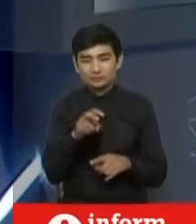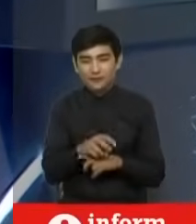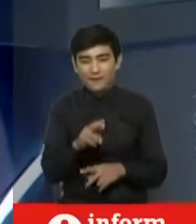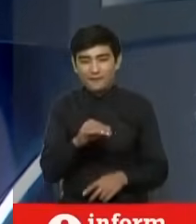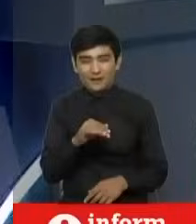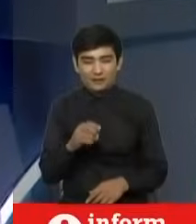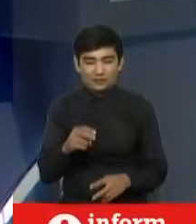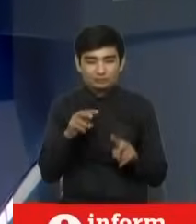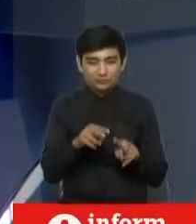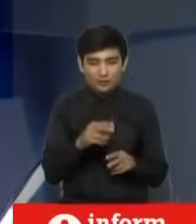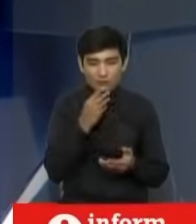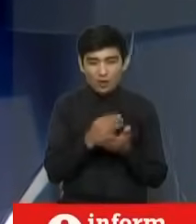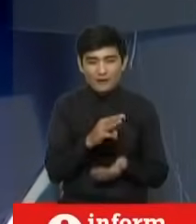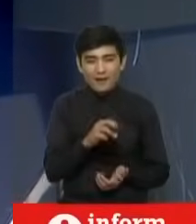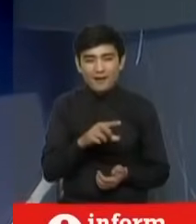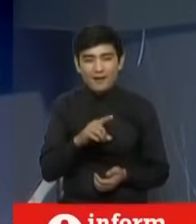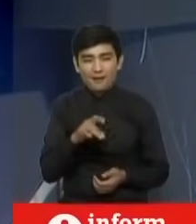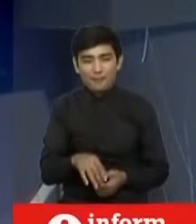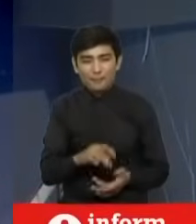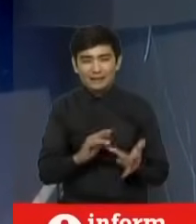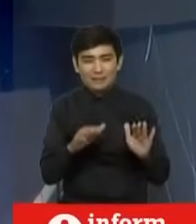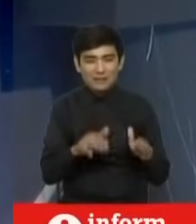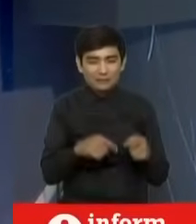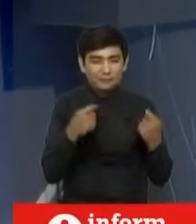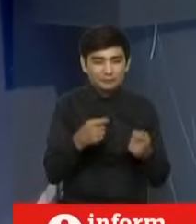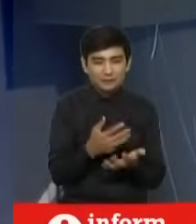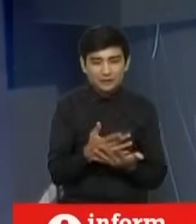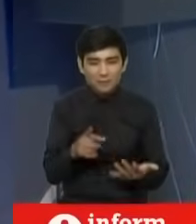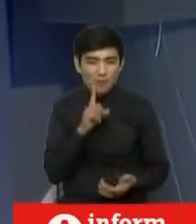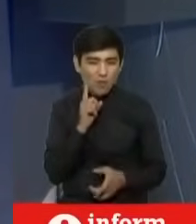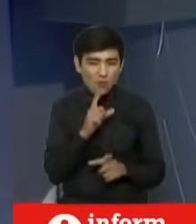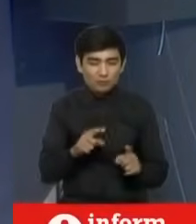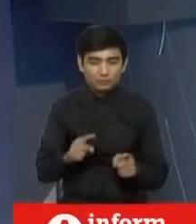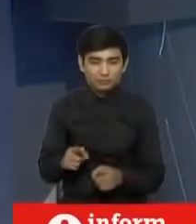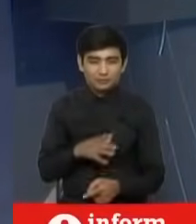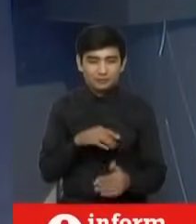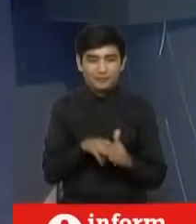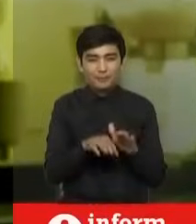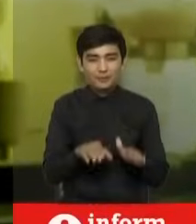они вели в телеграм-каналах. При этом в сети к ним попадали молодые люди. Ануар Мангельдинов продолжит.